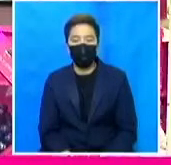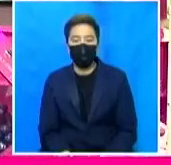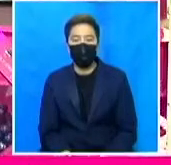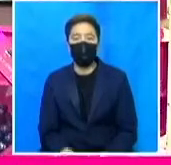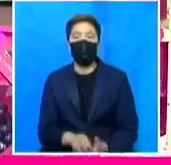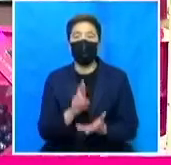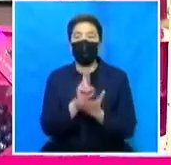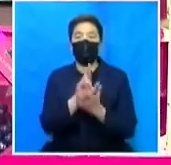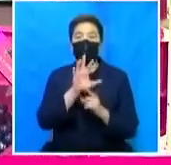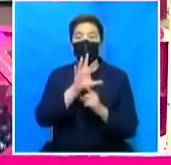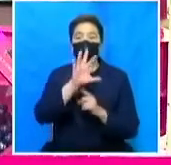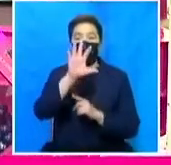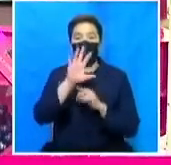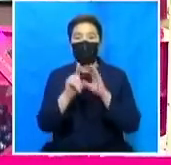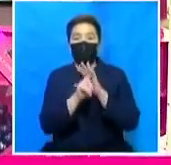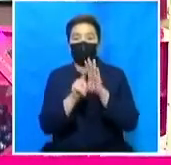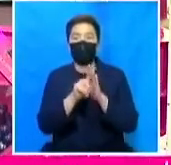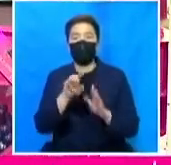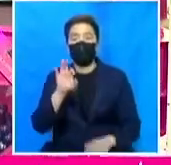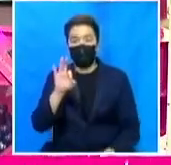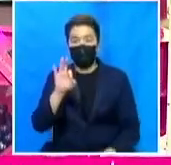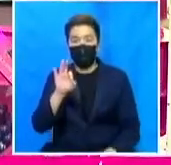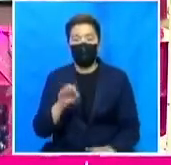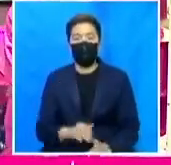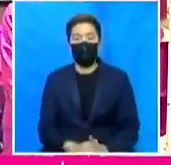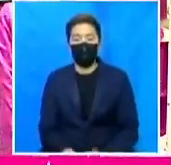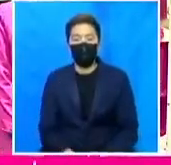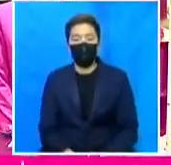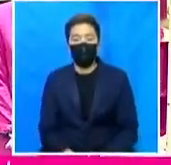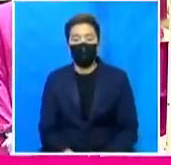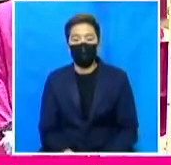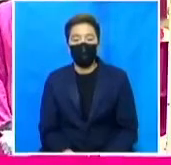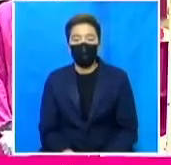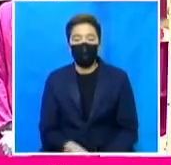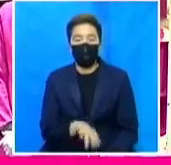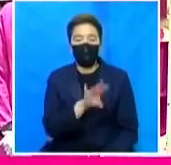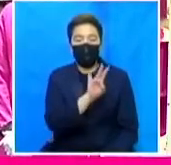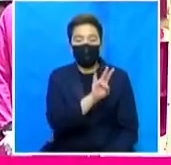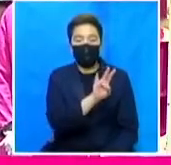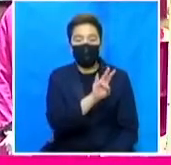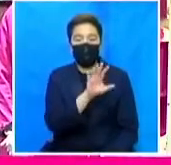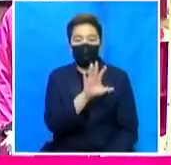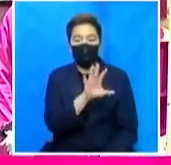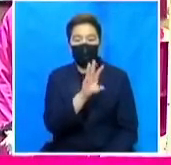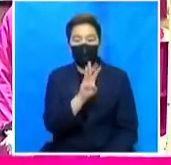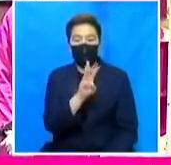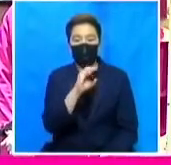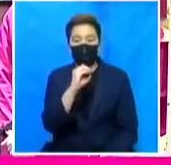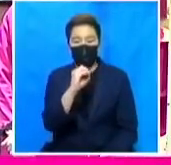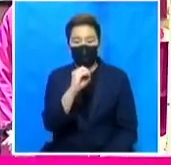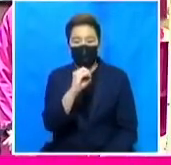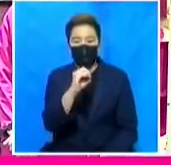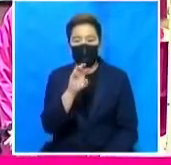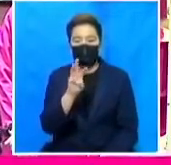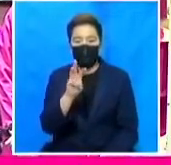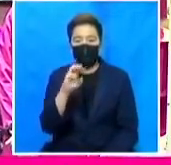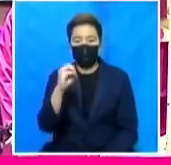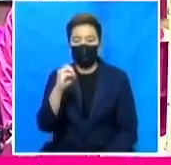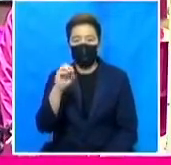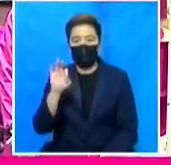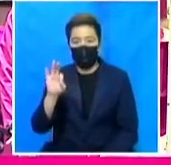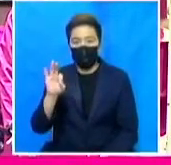อันดับที่ห้าหมุนครั้งที่เก้าเลขที่ออกเจ็ดห้าหกศูนย์หกศูนย์เก้